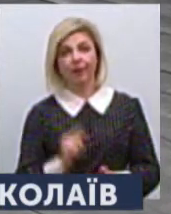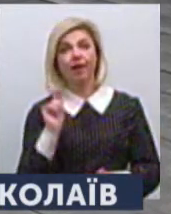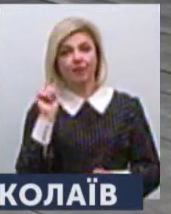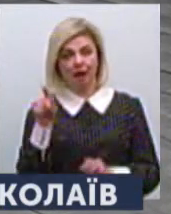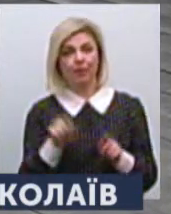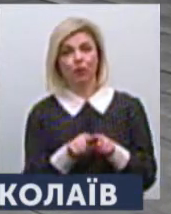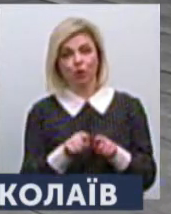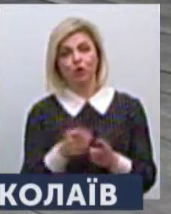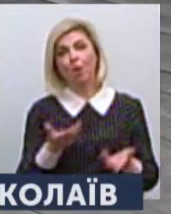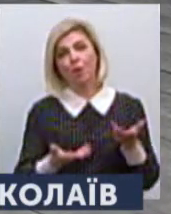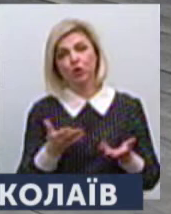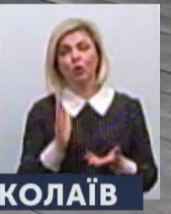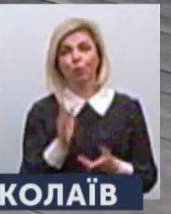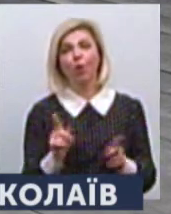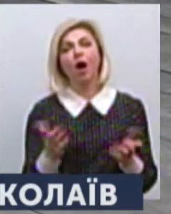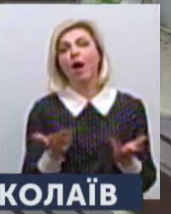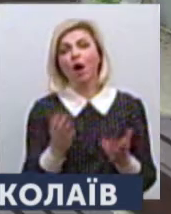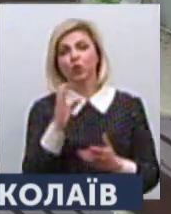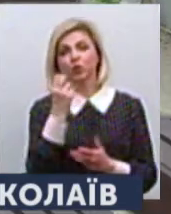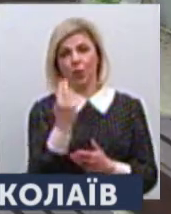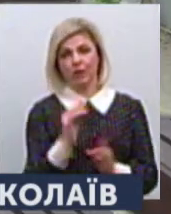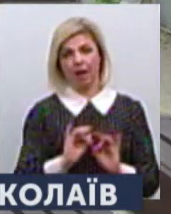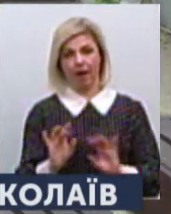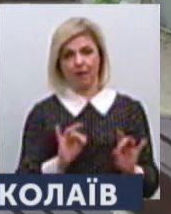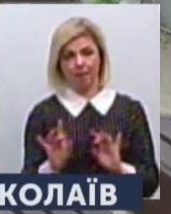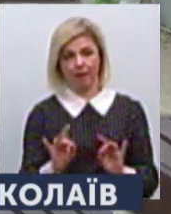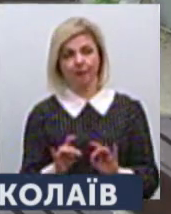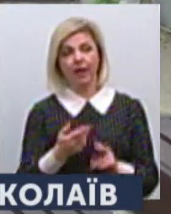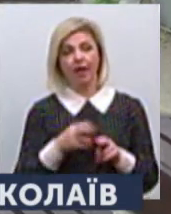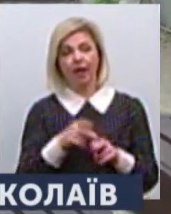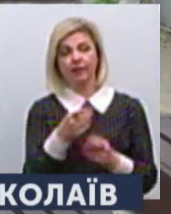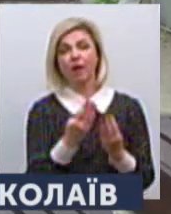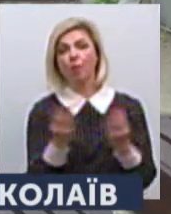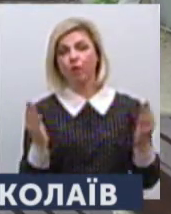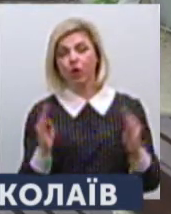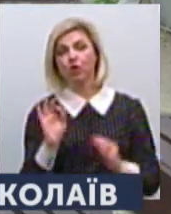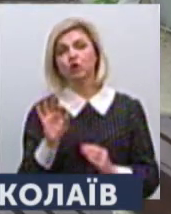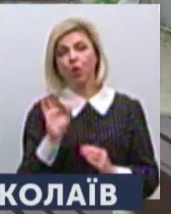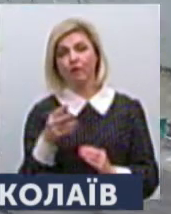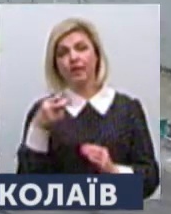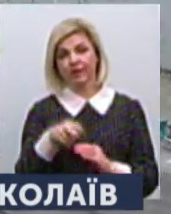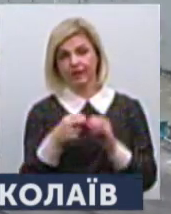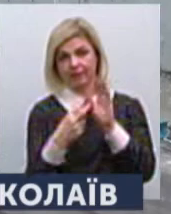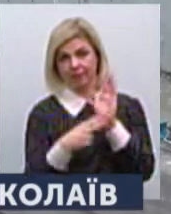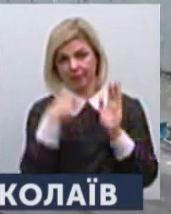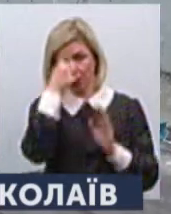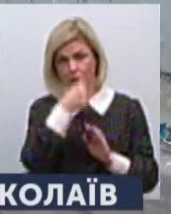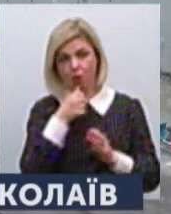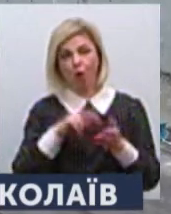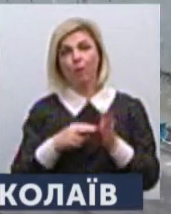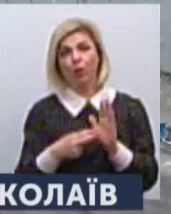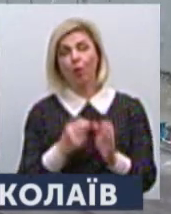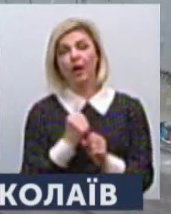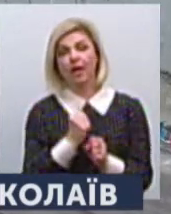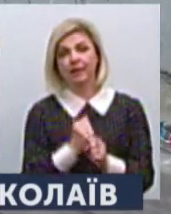з'являться, можливо, це буде якась соціальна реклама. Нагадаємо, понтон відкрили в жовтні 2017-го. Проєкт розробили в Агенції